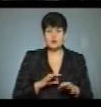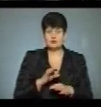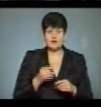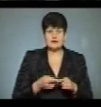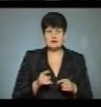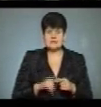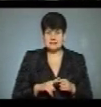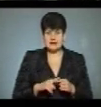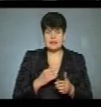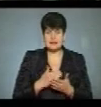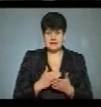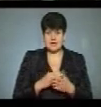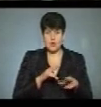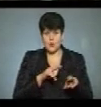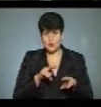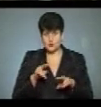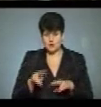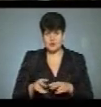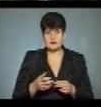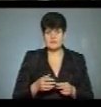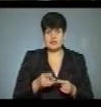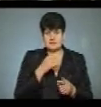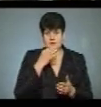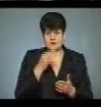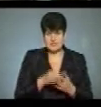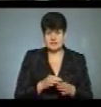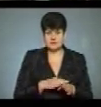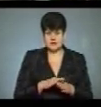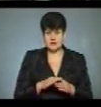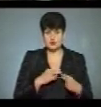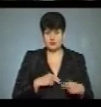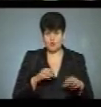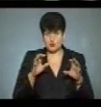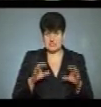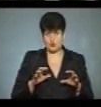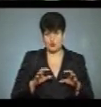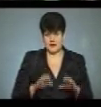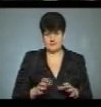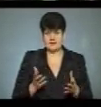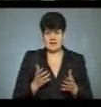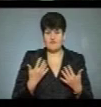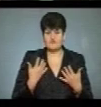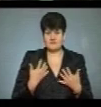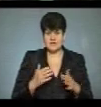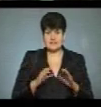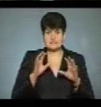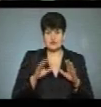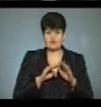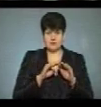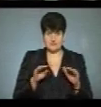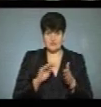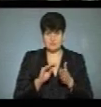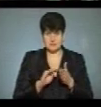є, власне, контроль і нагляд і відповідальність за дотриманням трудового законодавства, де вже на законодавчому рівні